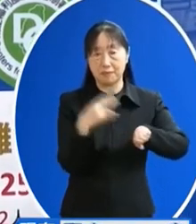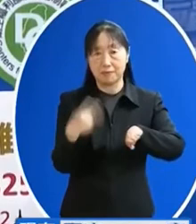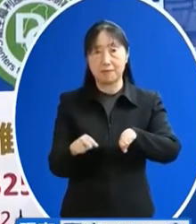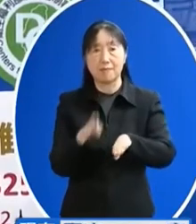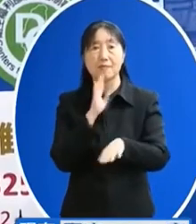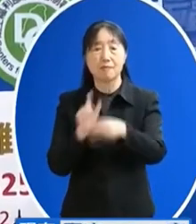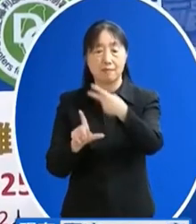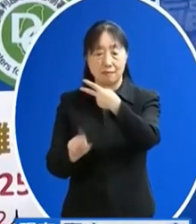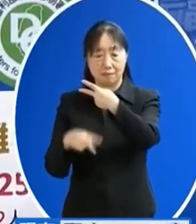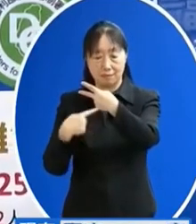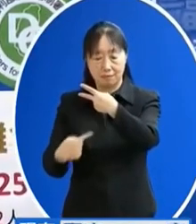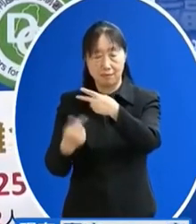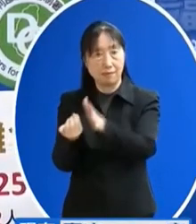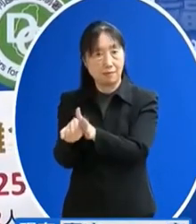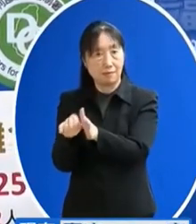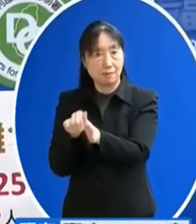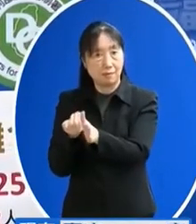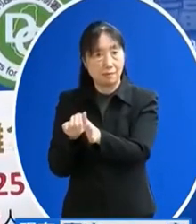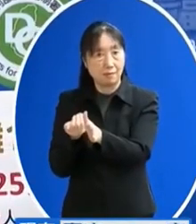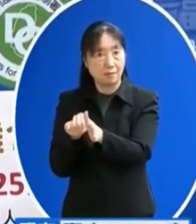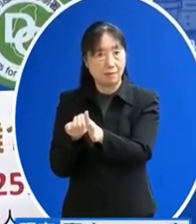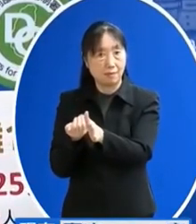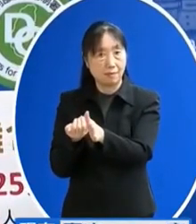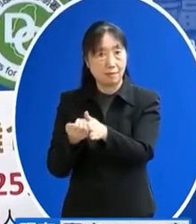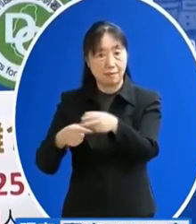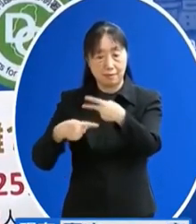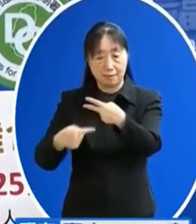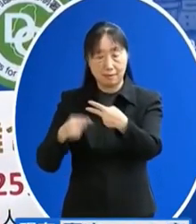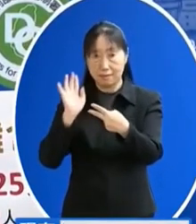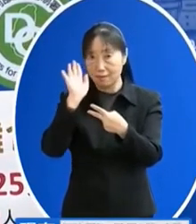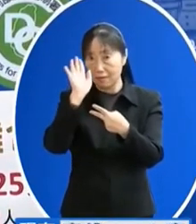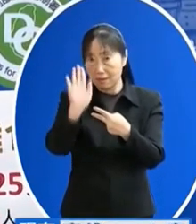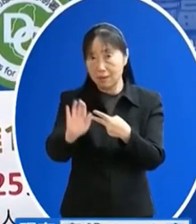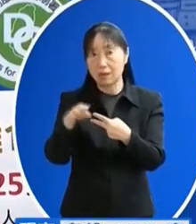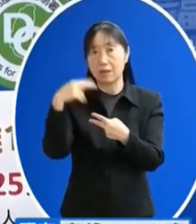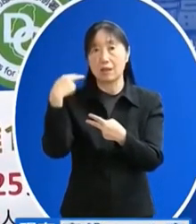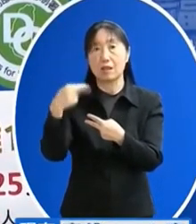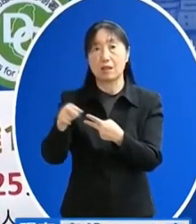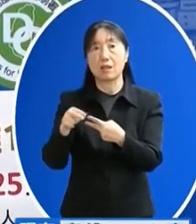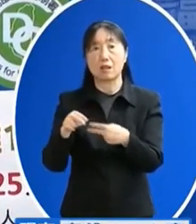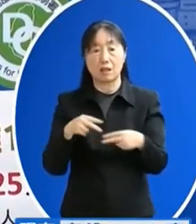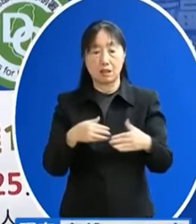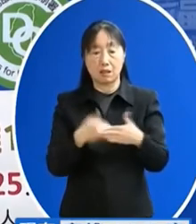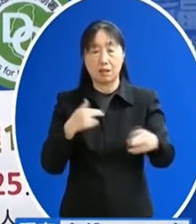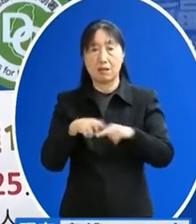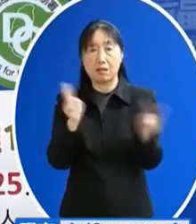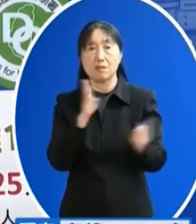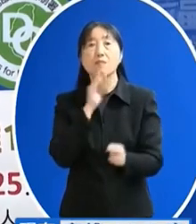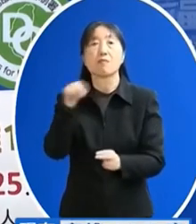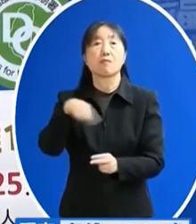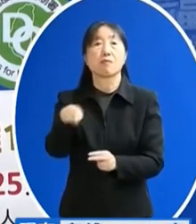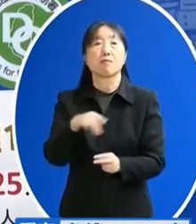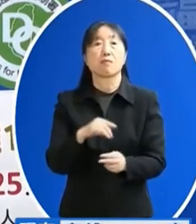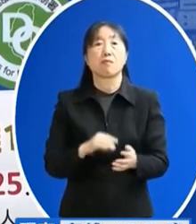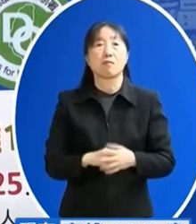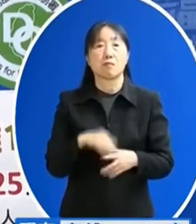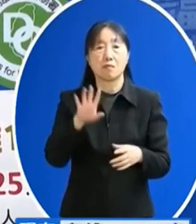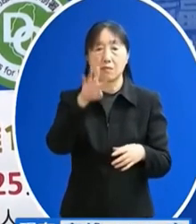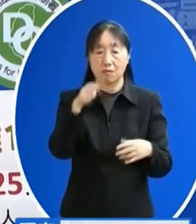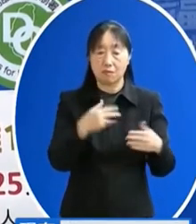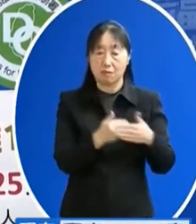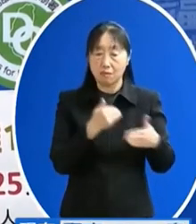个到2月1号以前，就是2月1号以后才解隔离的，那日子很近，那有一些隔离